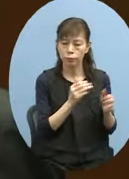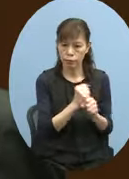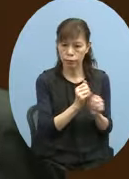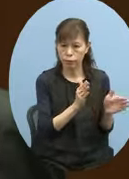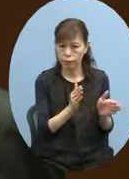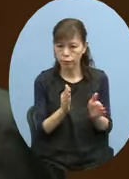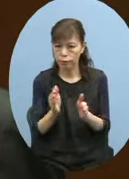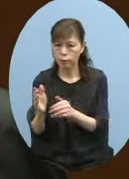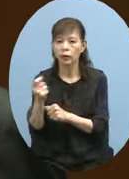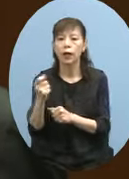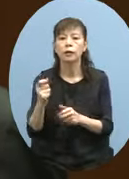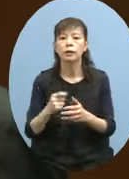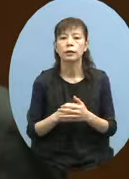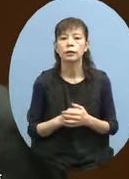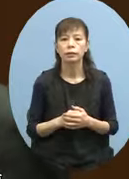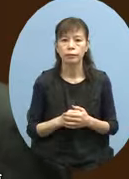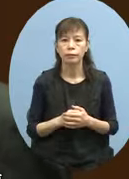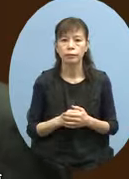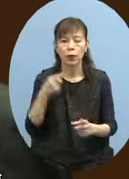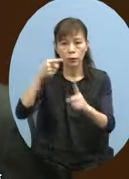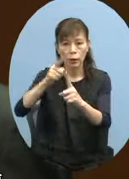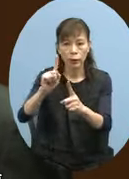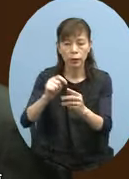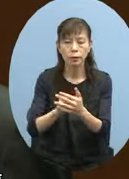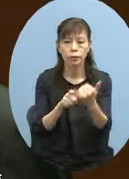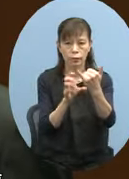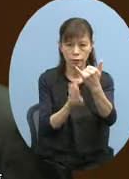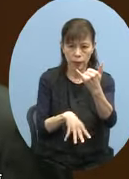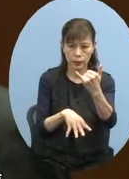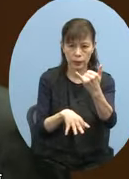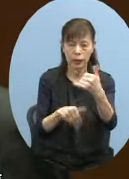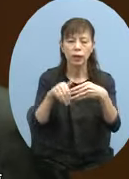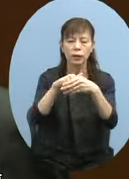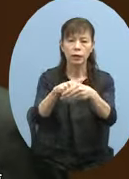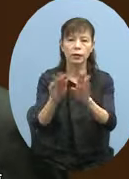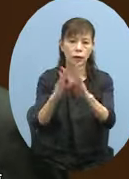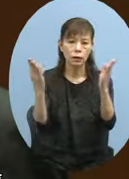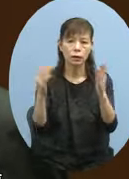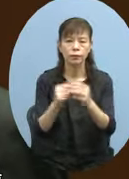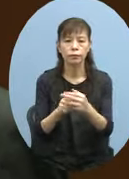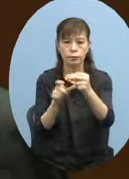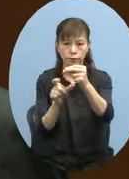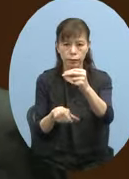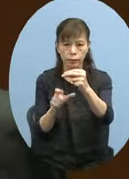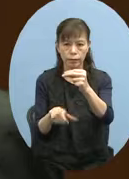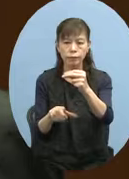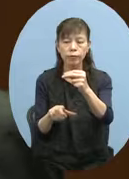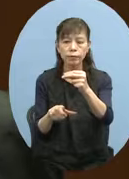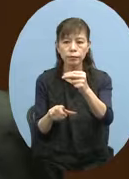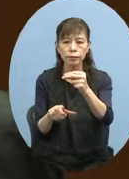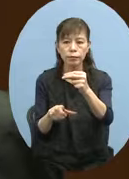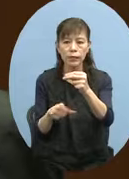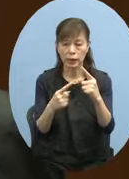作，亦都喺度全速進行。我哋嘅目標咧係喺6月底開始接受申請，7月開